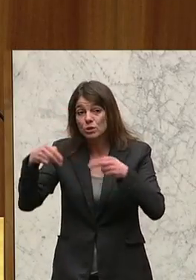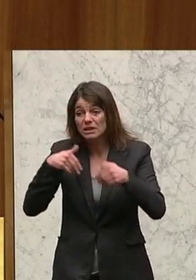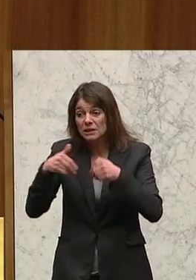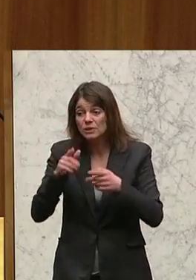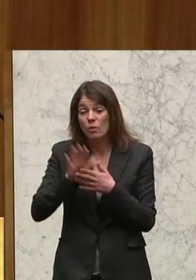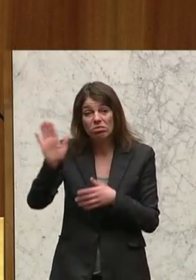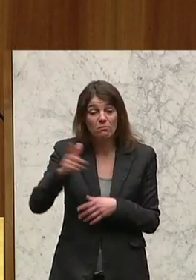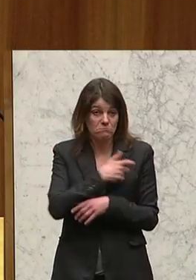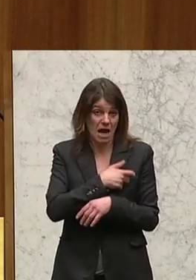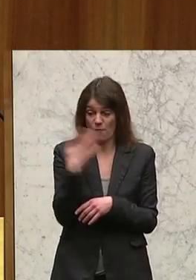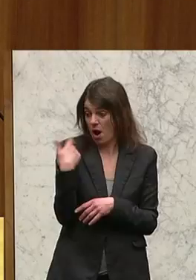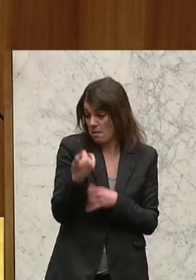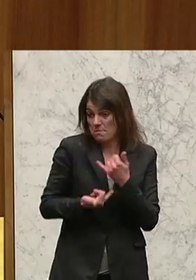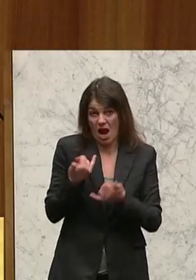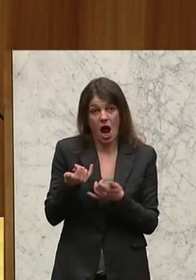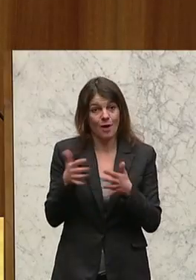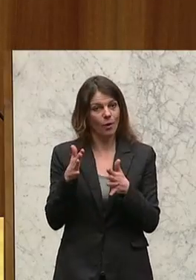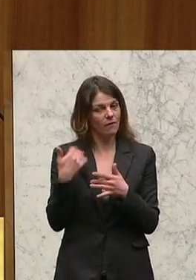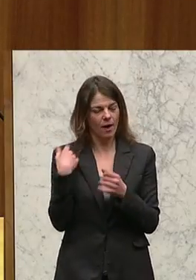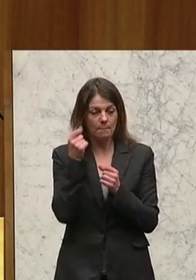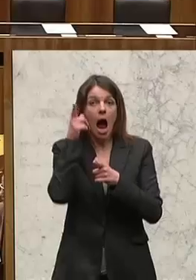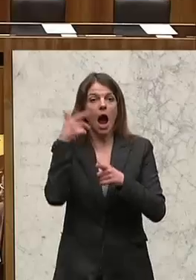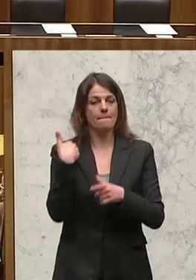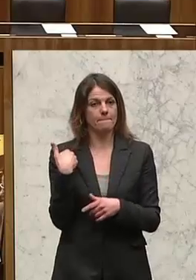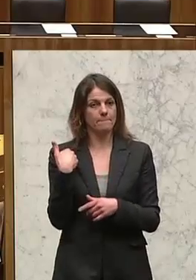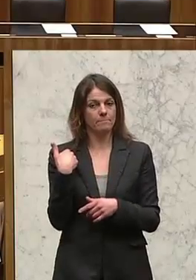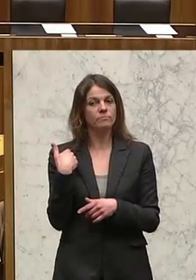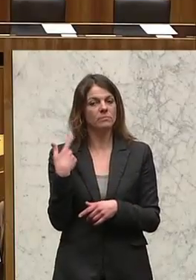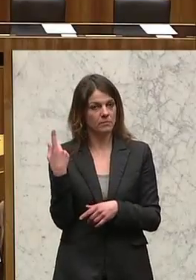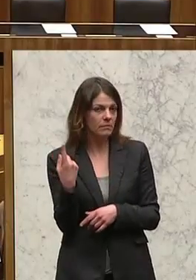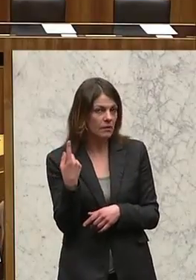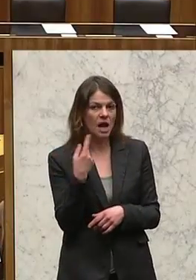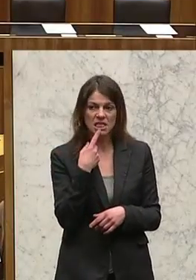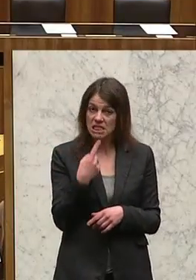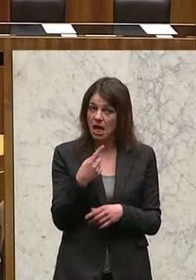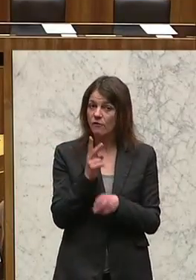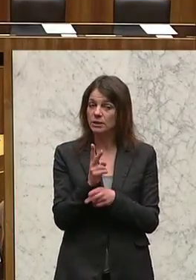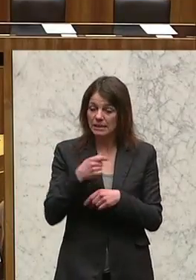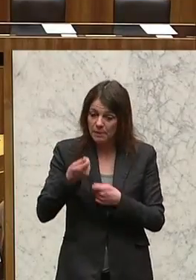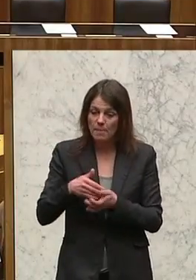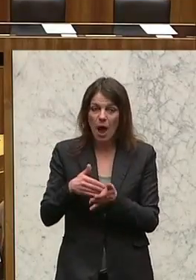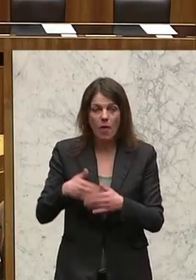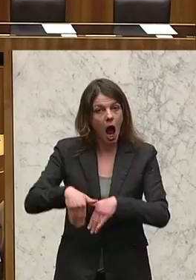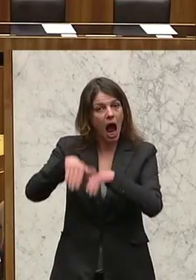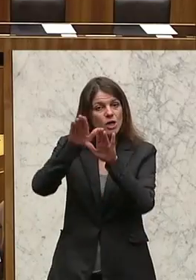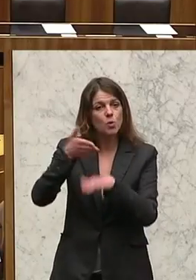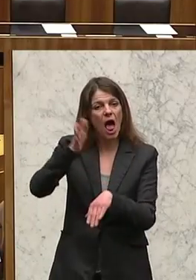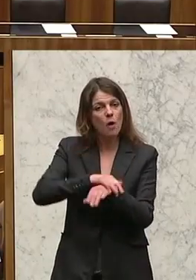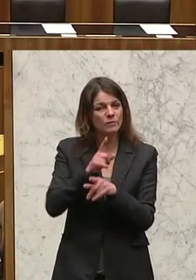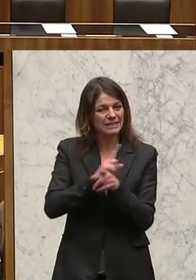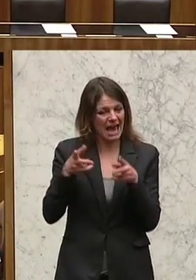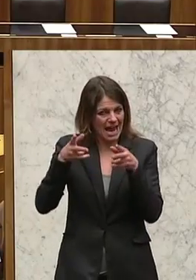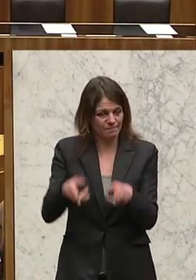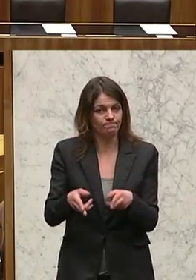Partei hatte ja vor einem Jahr etwa einen lichten Augenblick, indem sie dem Prinzip des Asyl auf Zeit zum Durchbruch verhelfen wollte